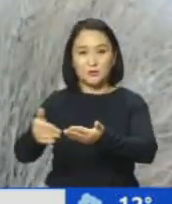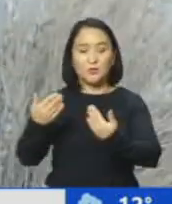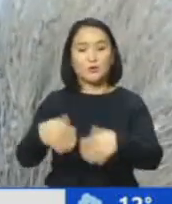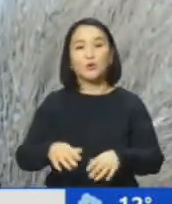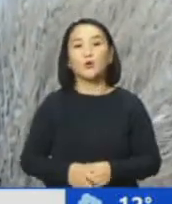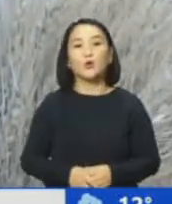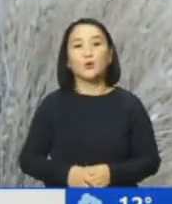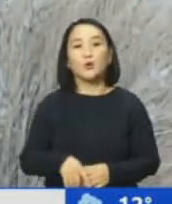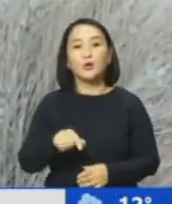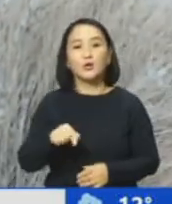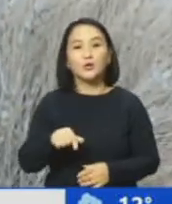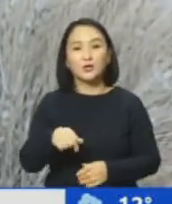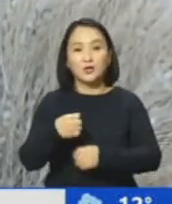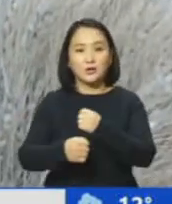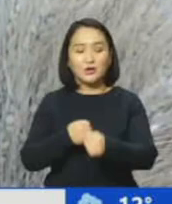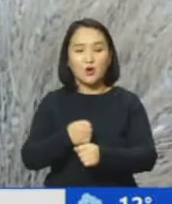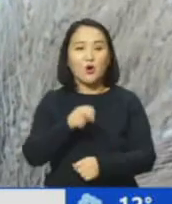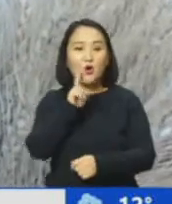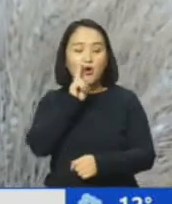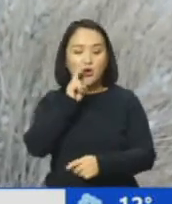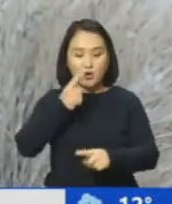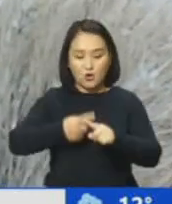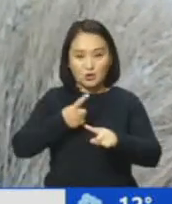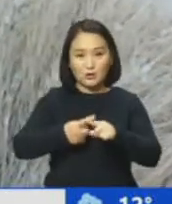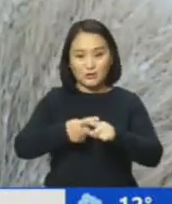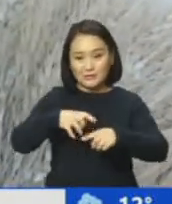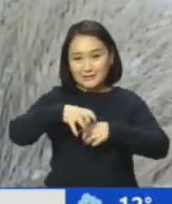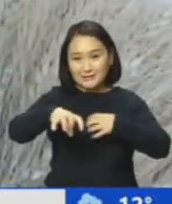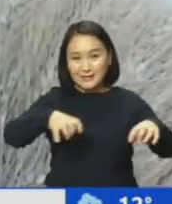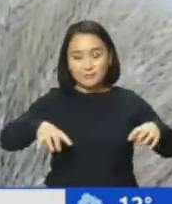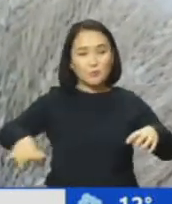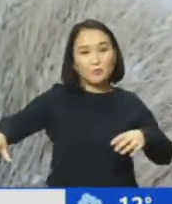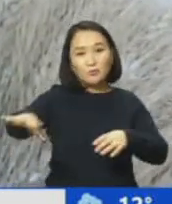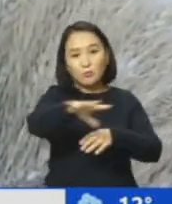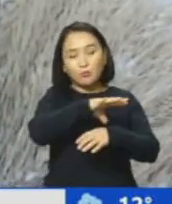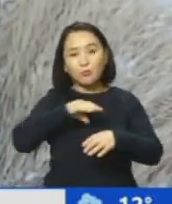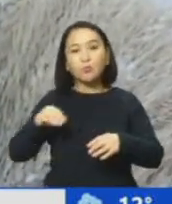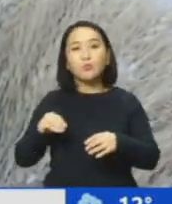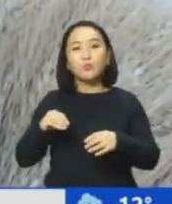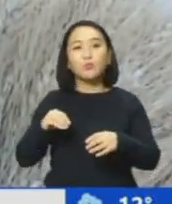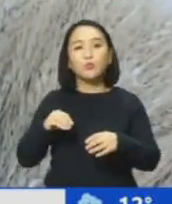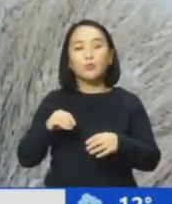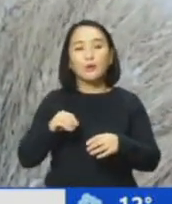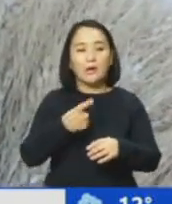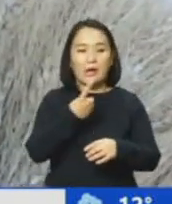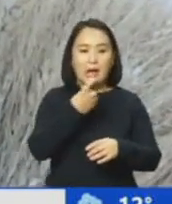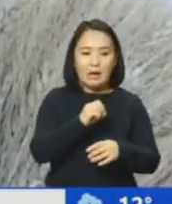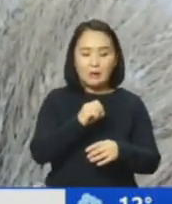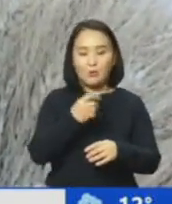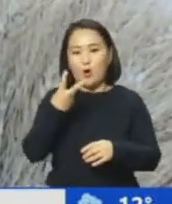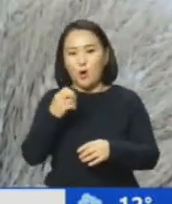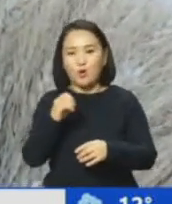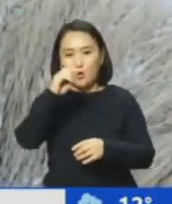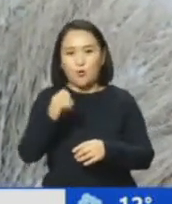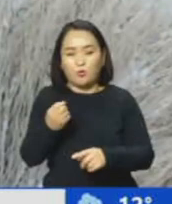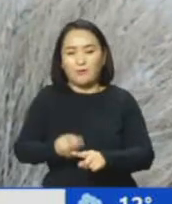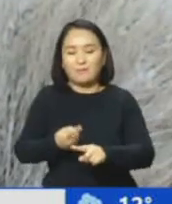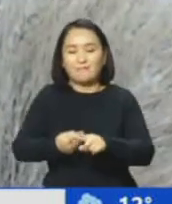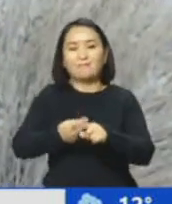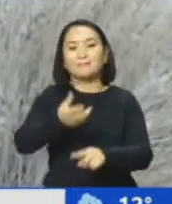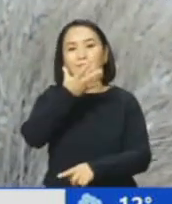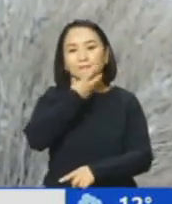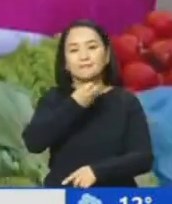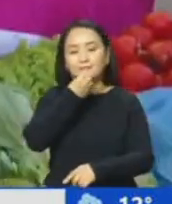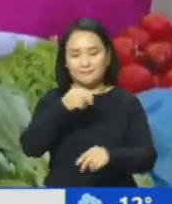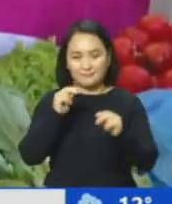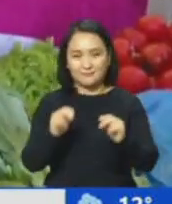энэ жилийн хувьд бол одоо хүнс өдөө аж ахуй хөнгөн үдрийн бүхий салбарт нэлээд 10-20 тогтохгүй өсөлт гарсан ийм сайхан жил болж байгаагаар бас хэлдэг